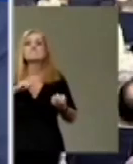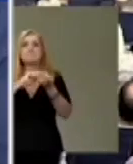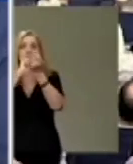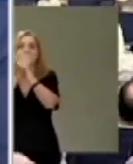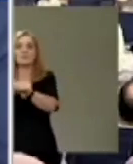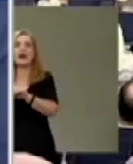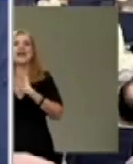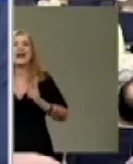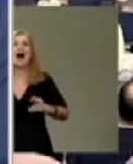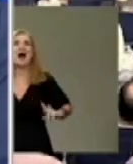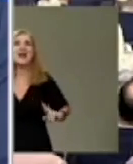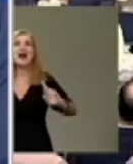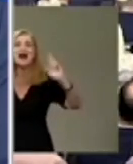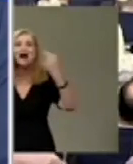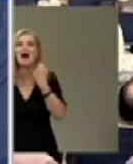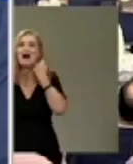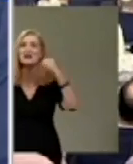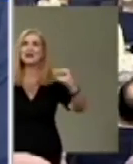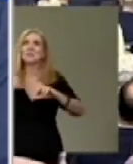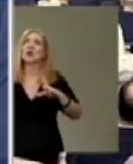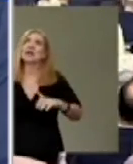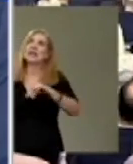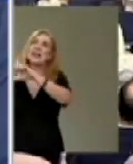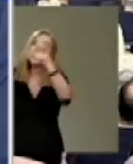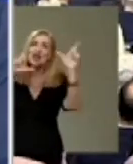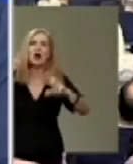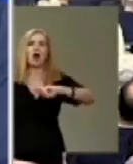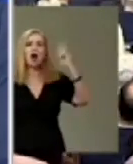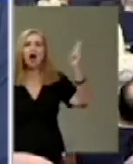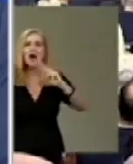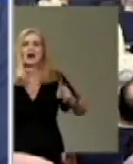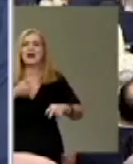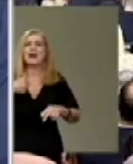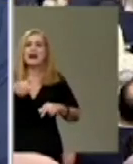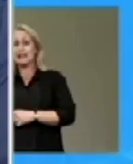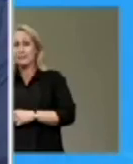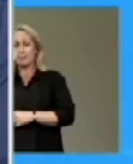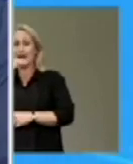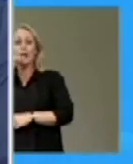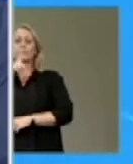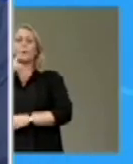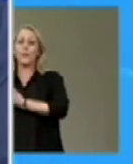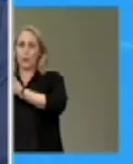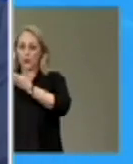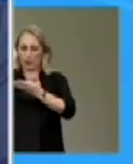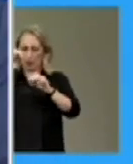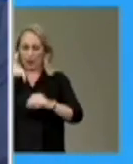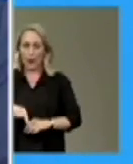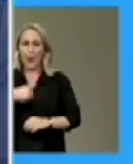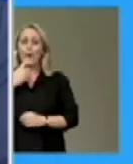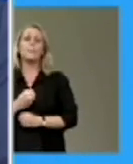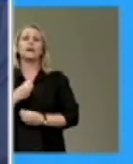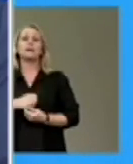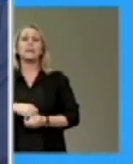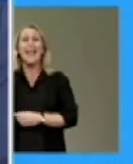μάλλον εσάς δεν χρειάζεται να ούτε τη συνδικαλιστική μου ιδιότητα να εκμεταλλευτώ ούτε την